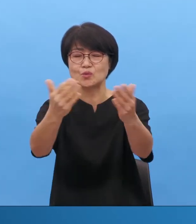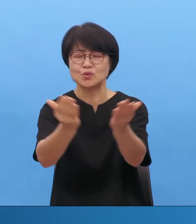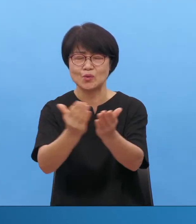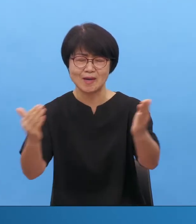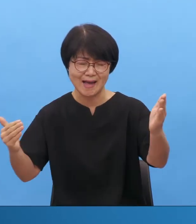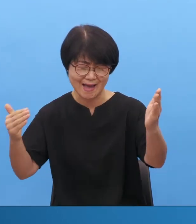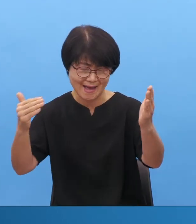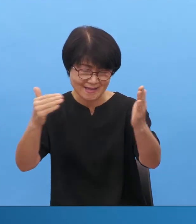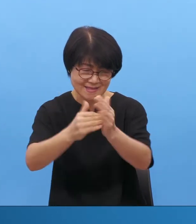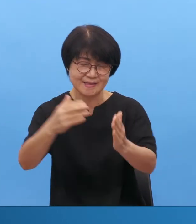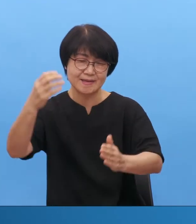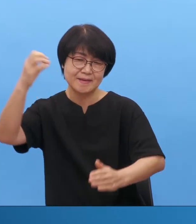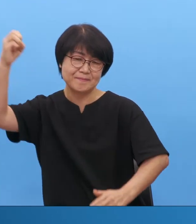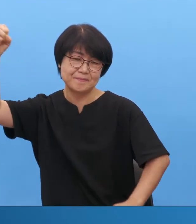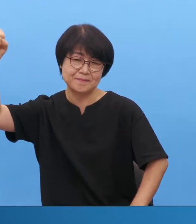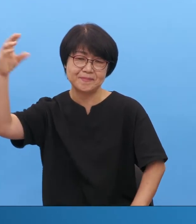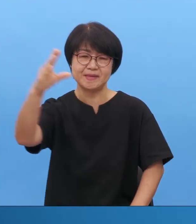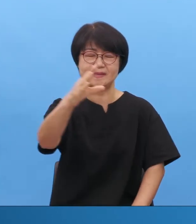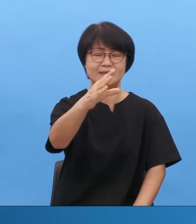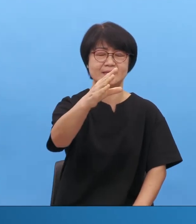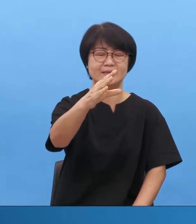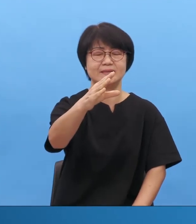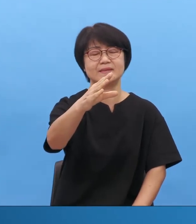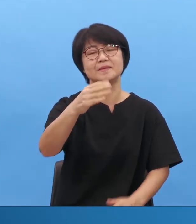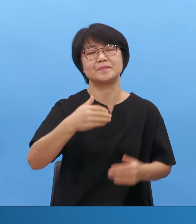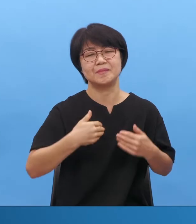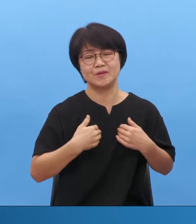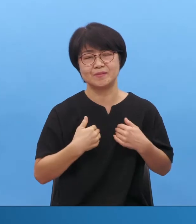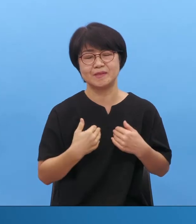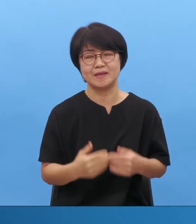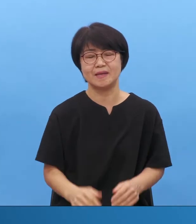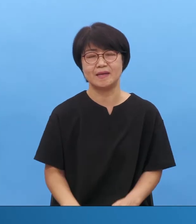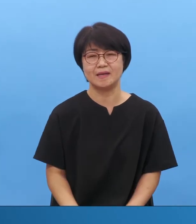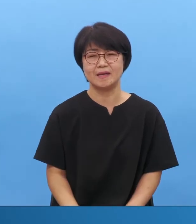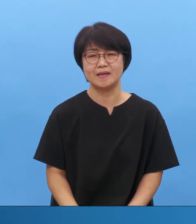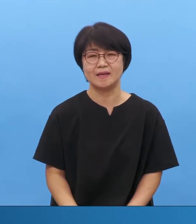gospel to the 7 nations and the 이게 지금 5,000 tribes. 우리가